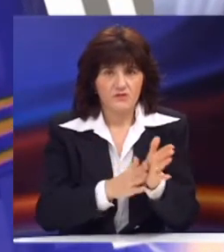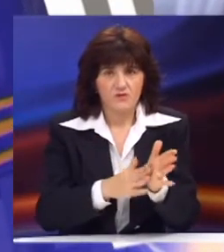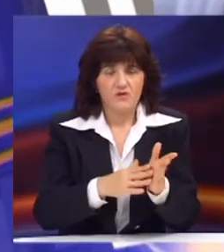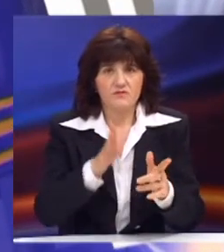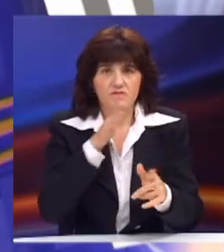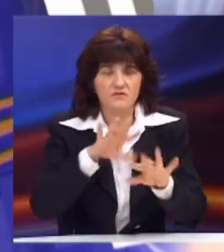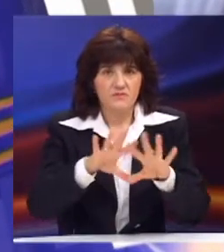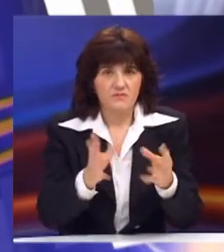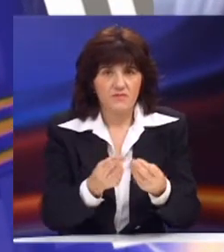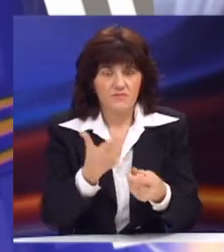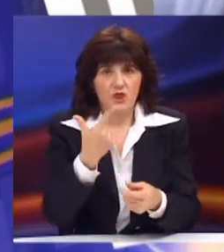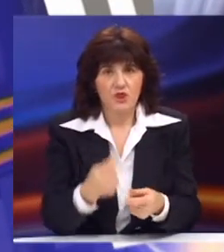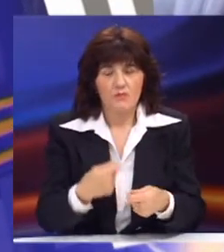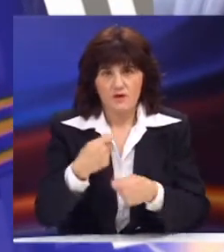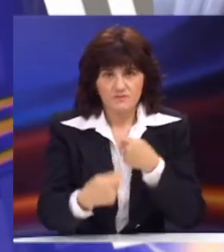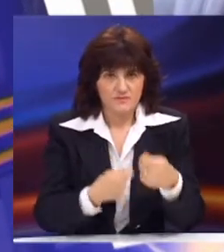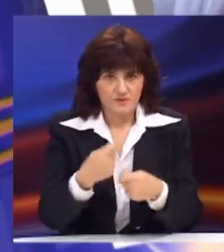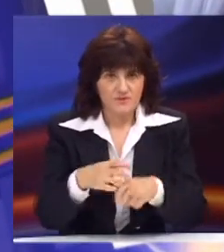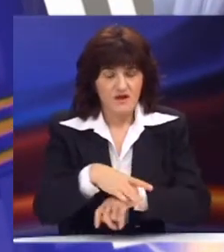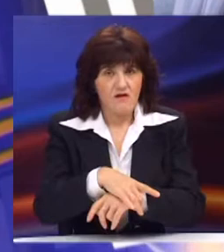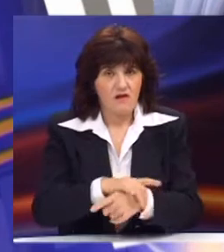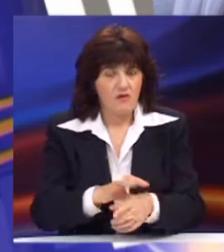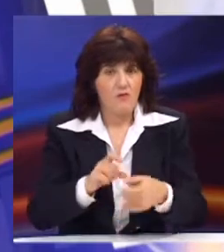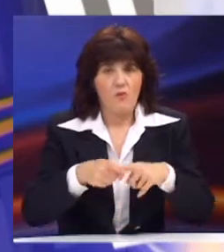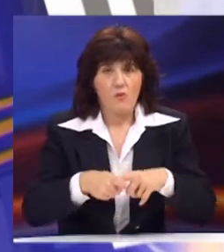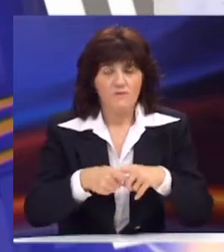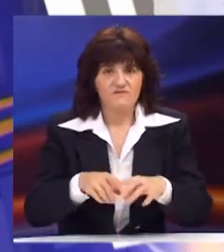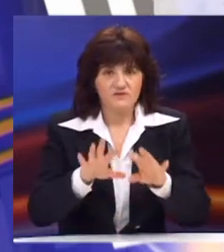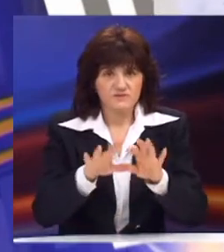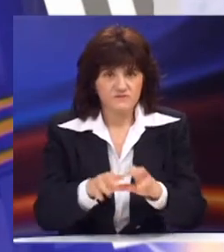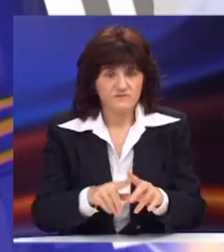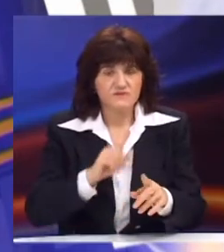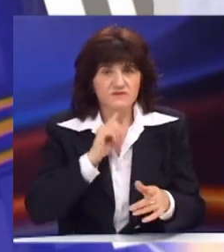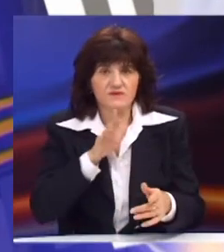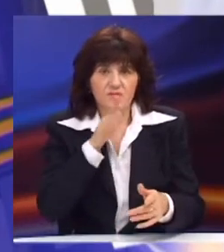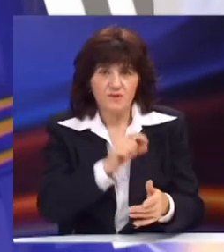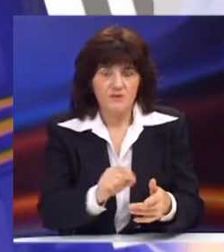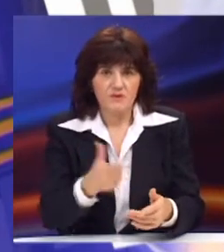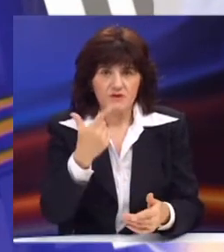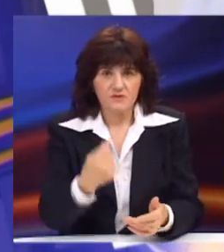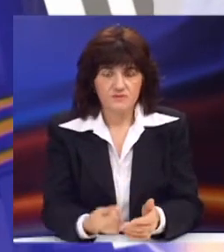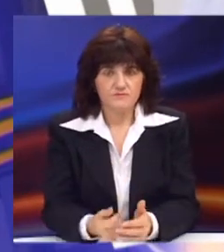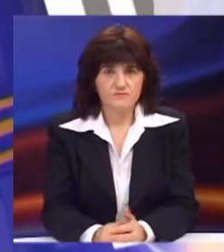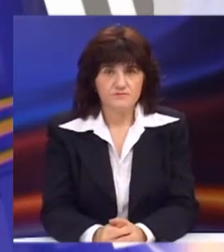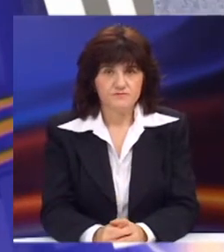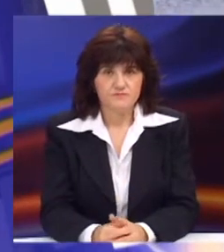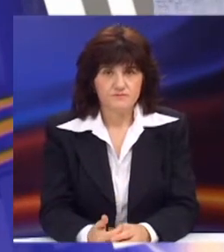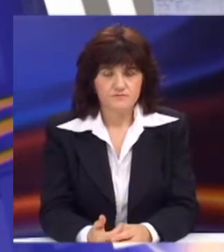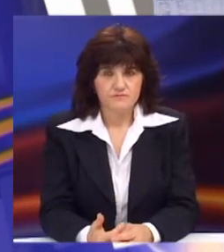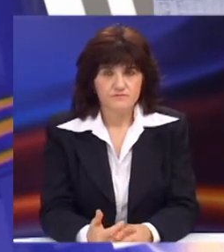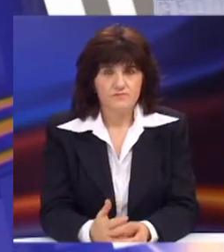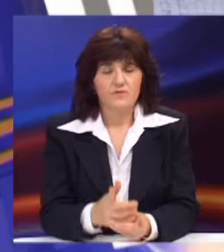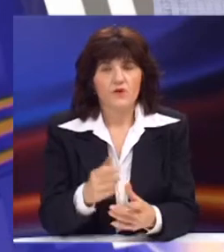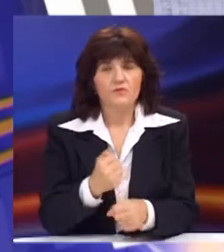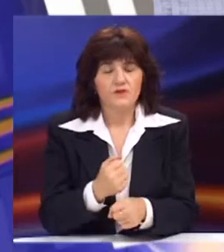oko dokumentacije u ambulantama obavlja duplo, odnosno lekari su u obavezi da evidenciju vode i na papiru i u elektronskom